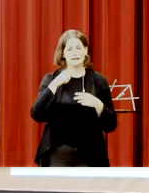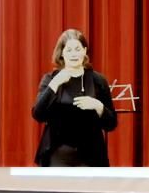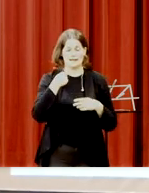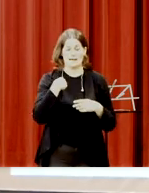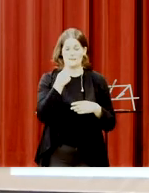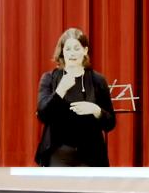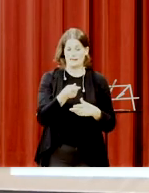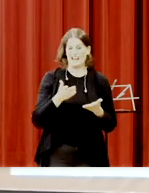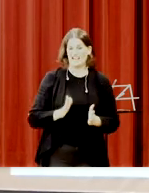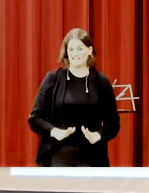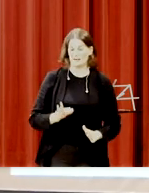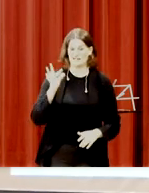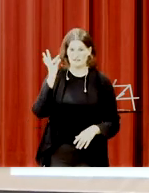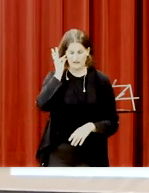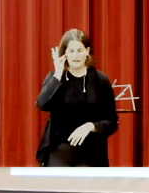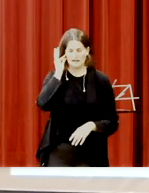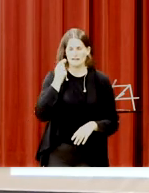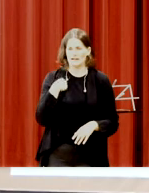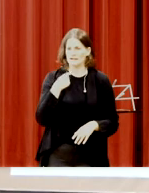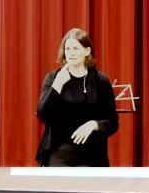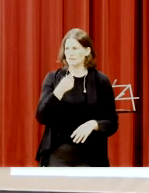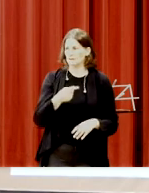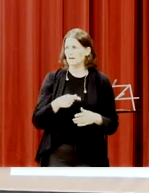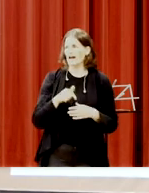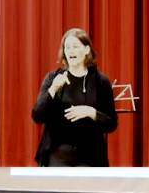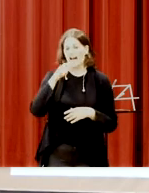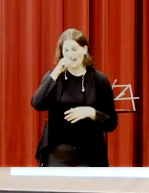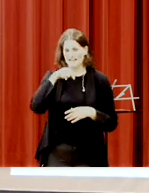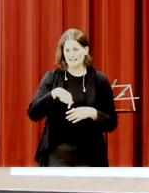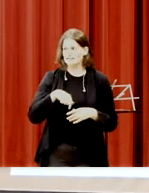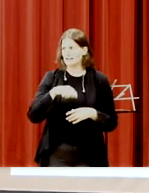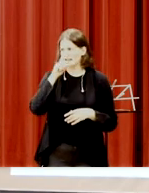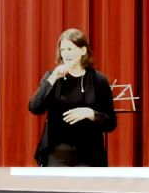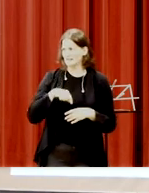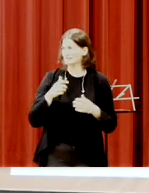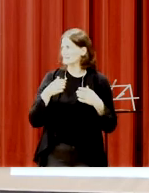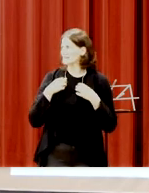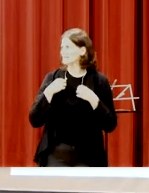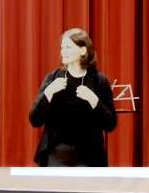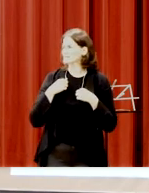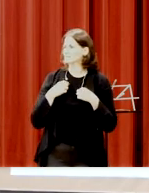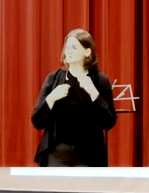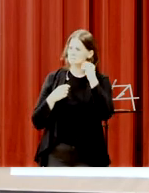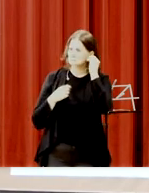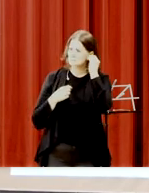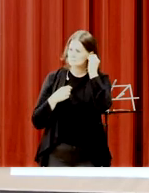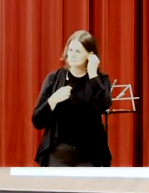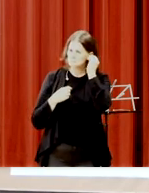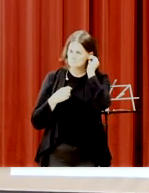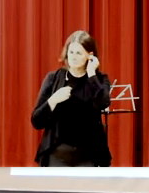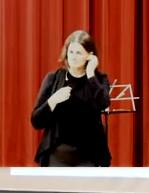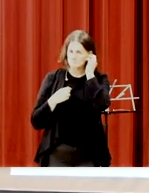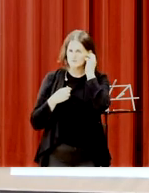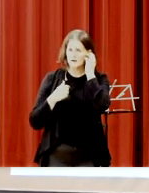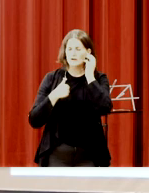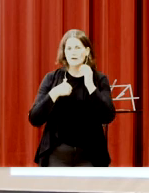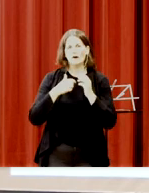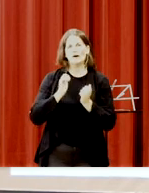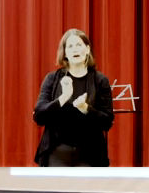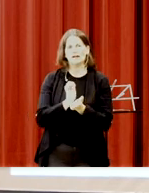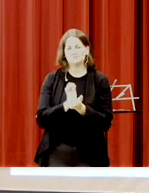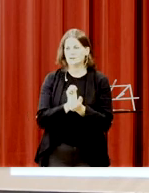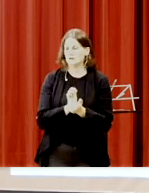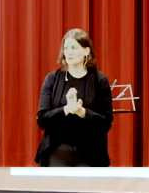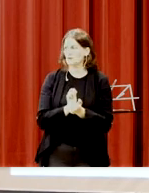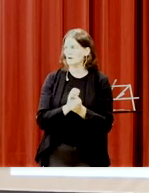Jo espero que amb l'acte que han fet avui, doncs, haguem contribuït a que siga l'any